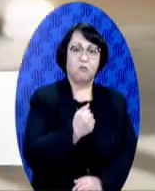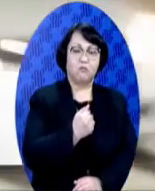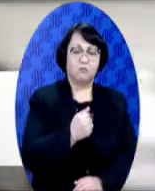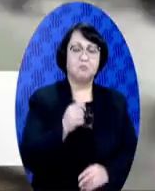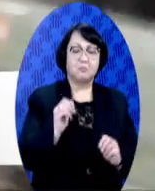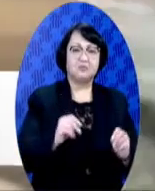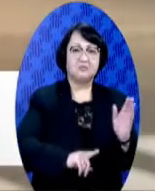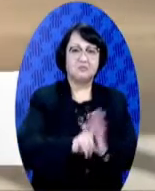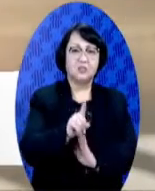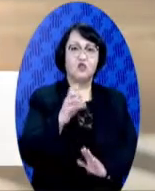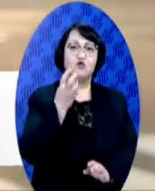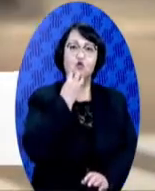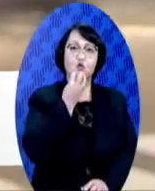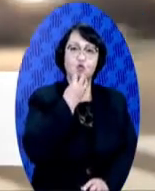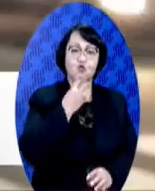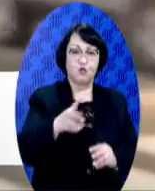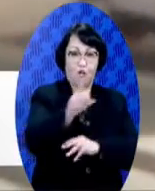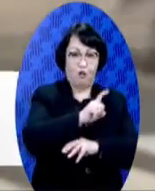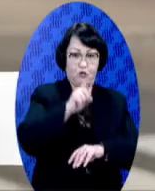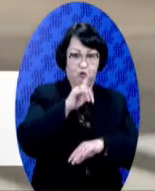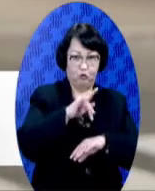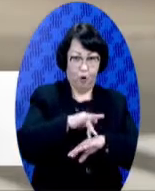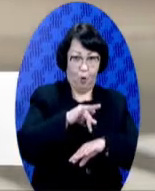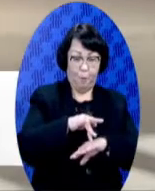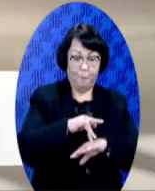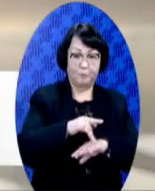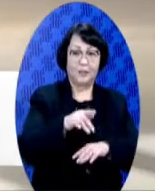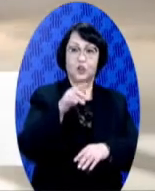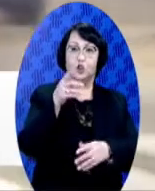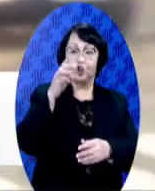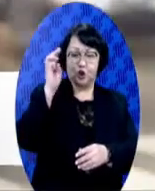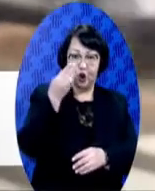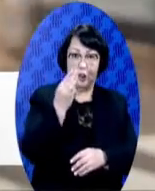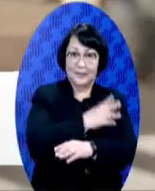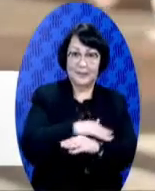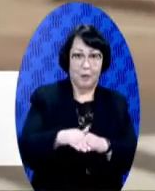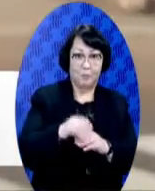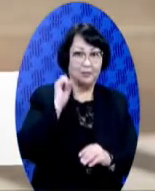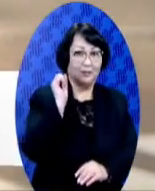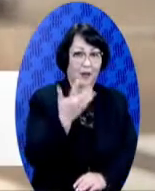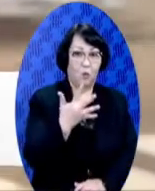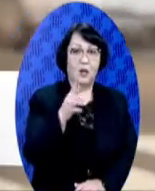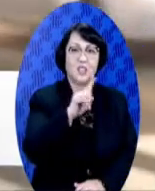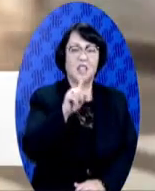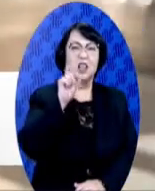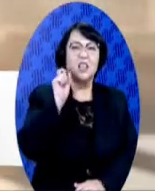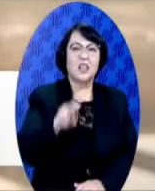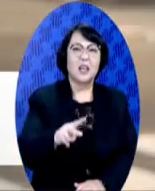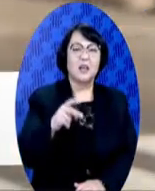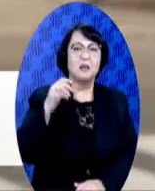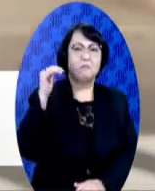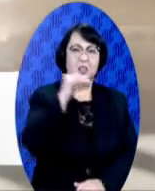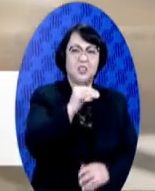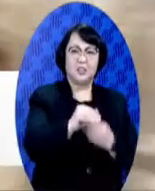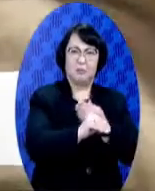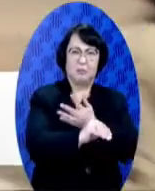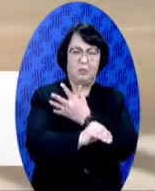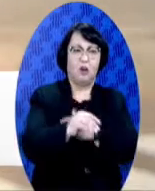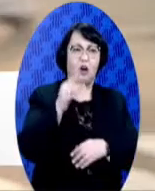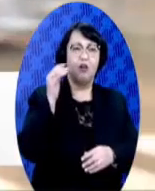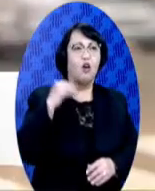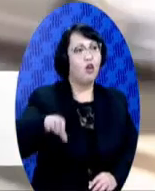бол Сөүл хотын төвүүдэд за тодорхой хэмжээний заасан замуудад бол 5 дугаар зэрэглийн автомашиныг хөдөлгөөнд оролцохыг оргисон шийдвэрийг гаргаад байна.